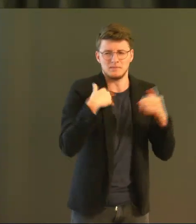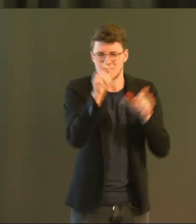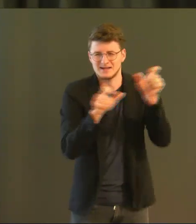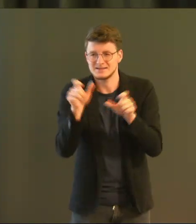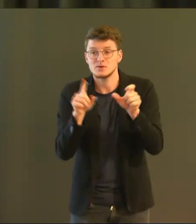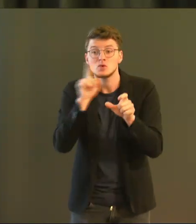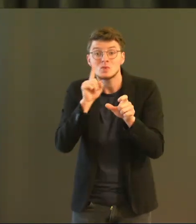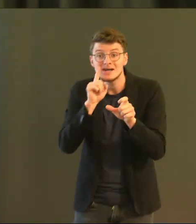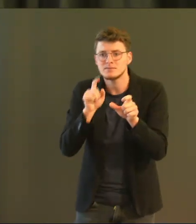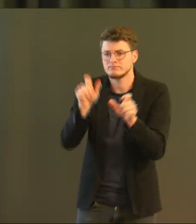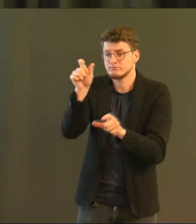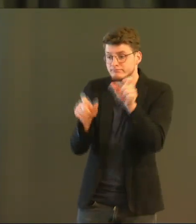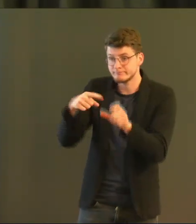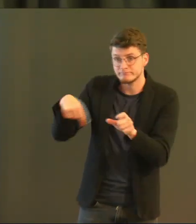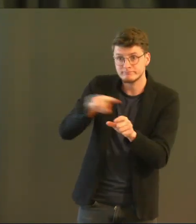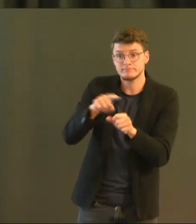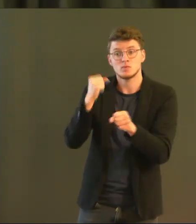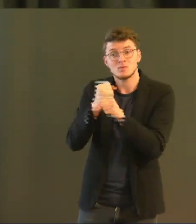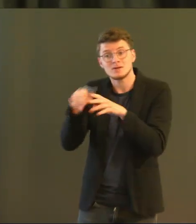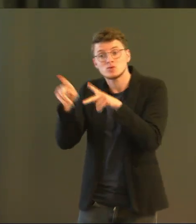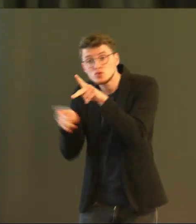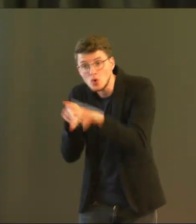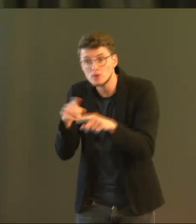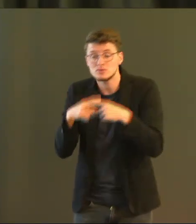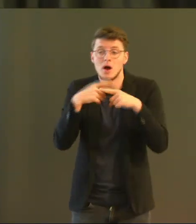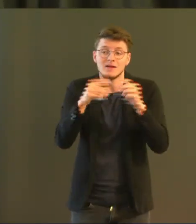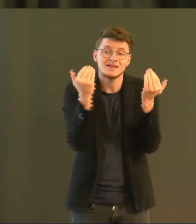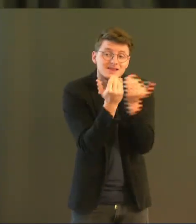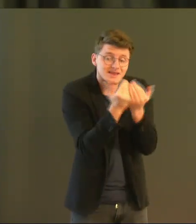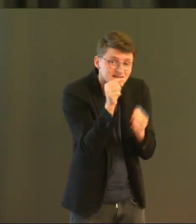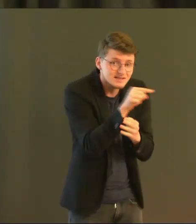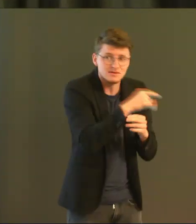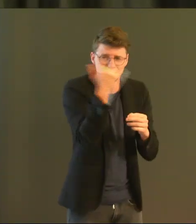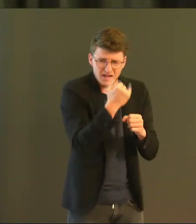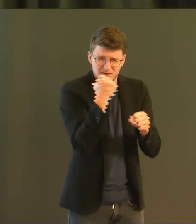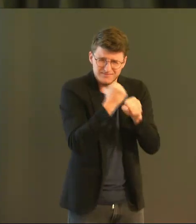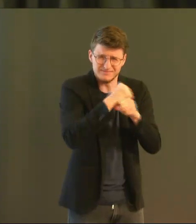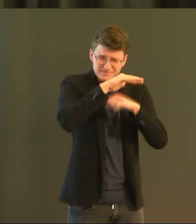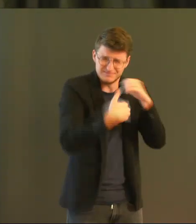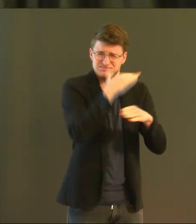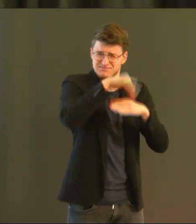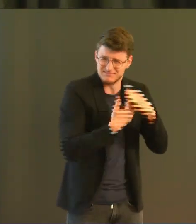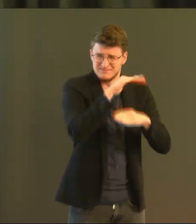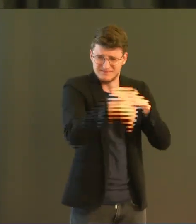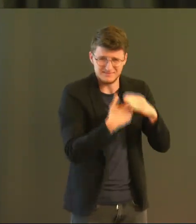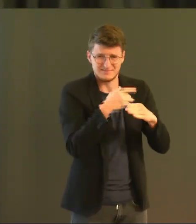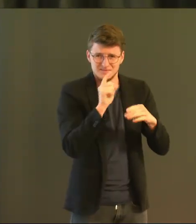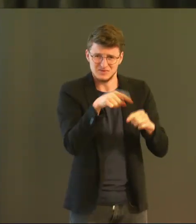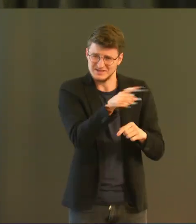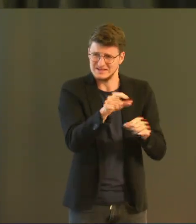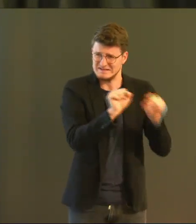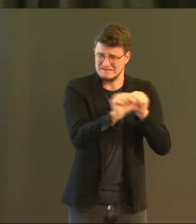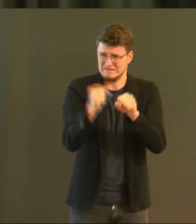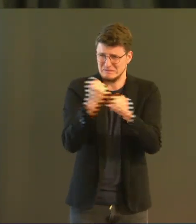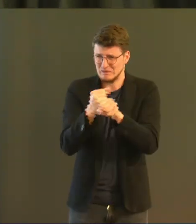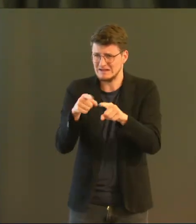vendredi à metz d'agonac basique mais cette belle femme des pandémies on ne rentre mais l'ex-numéro